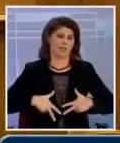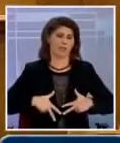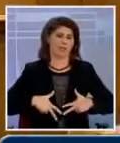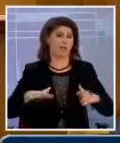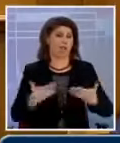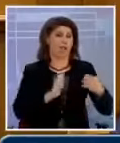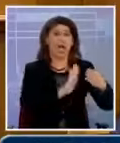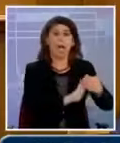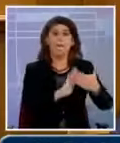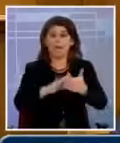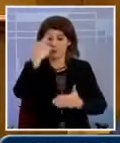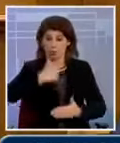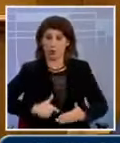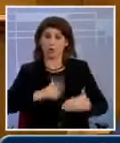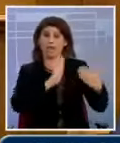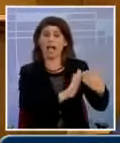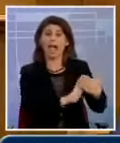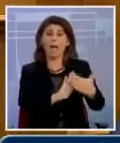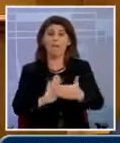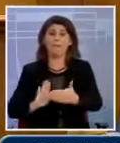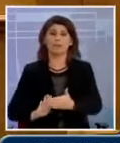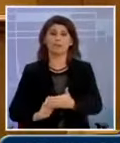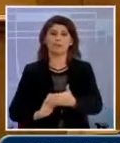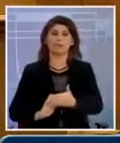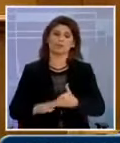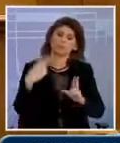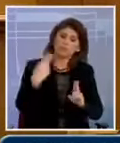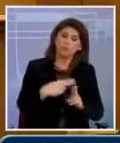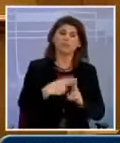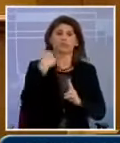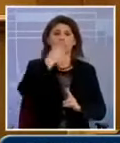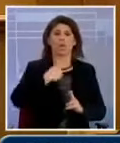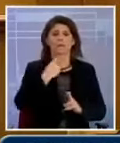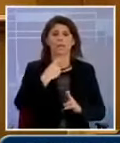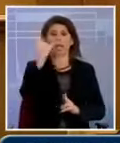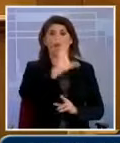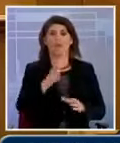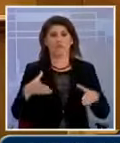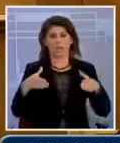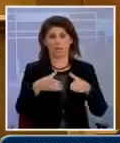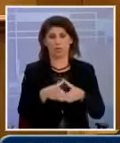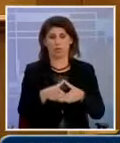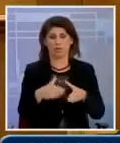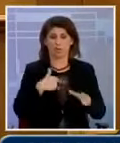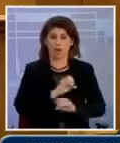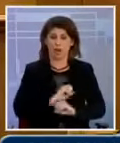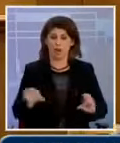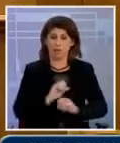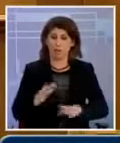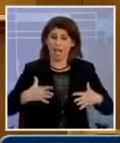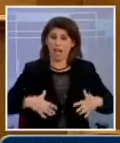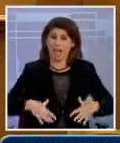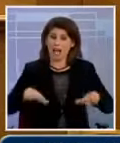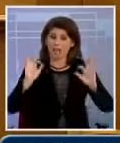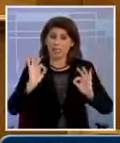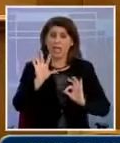από τις επαφές μου με τους αξιωματούχους της Ευρωπαϊκής Επιτροπής ενημερώθηκα ότι η αρχική επιλογή